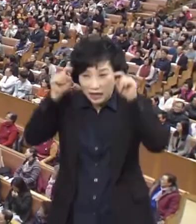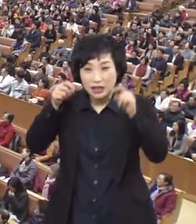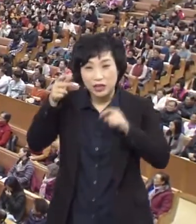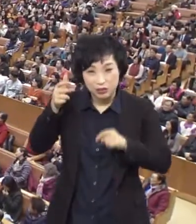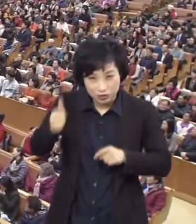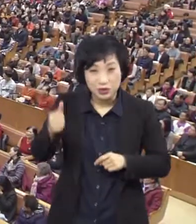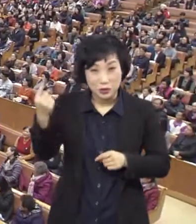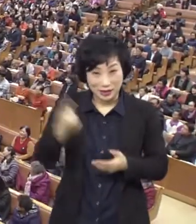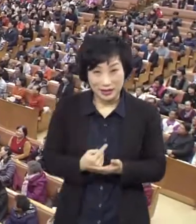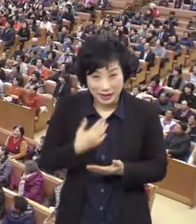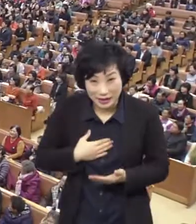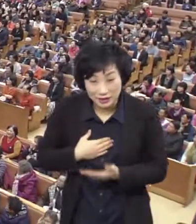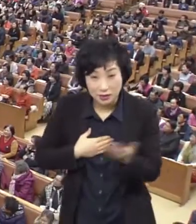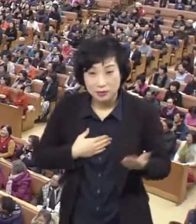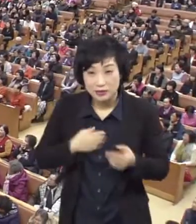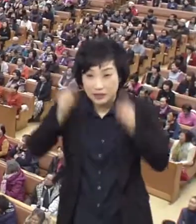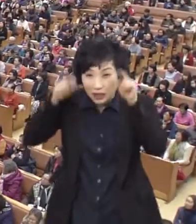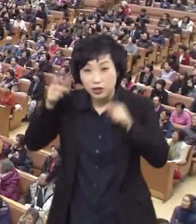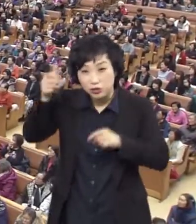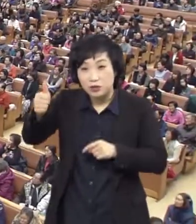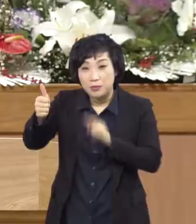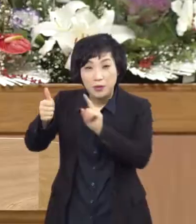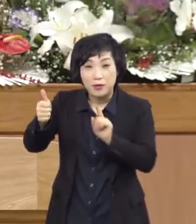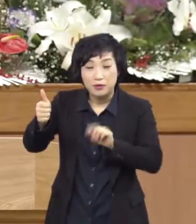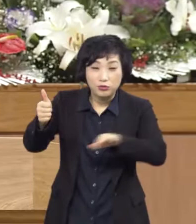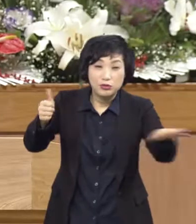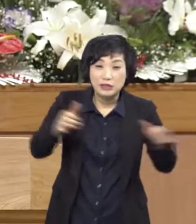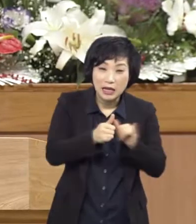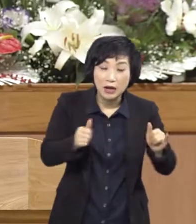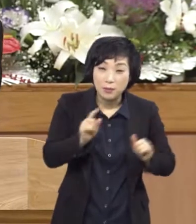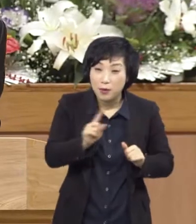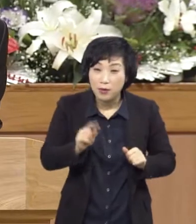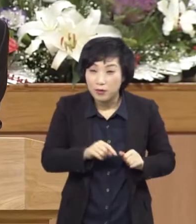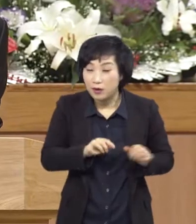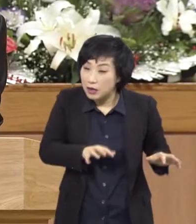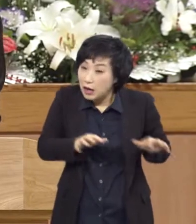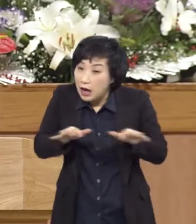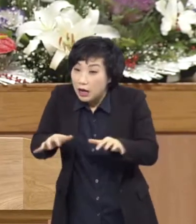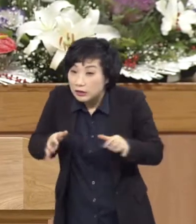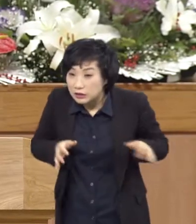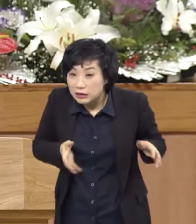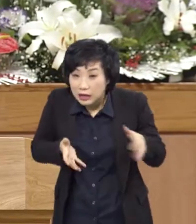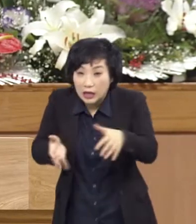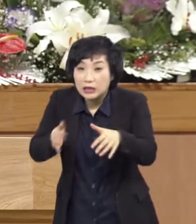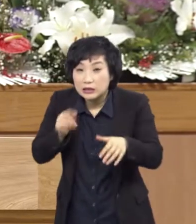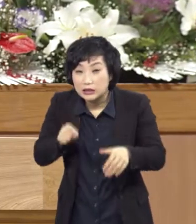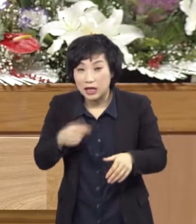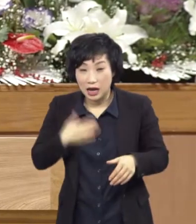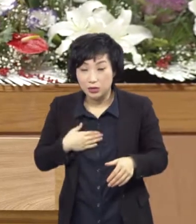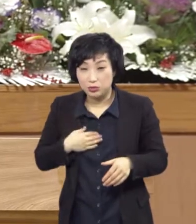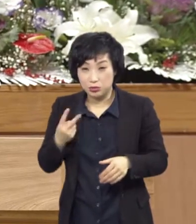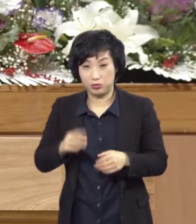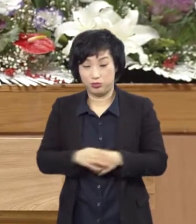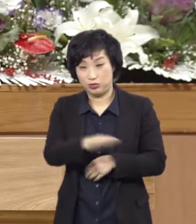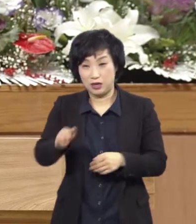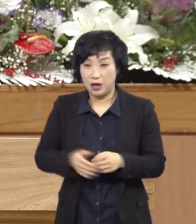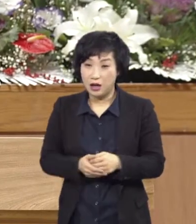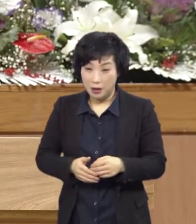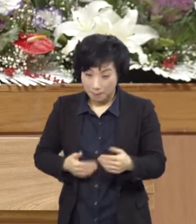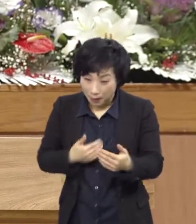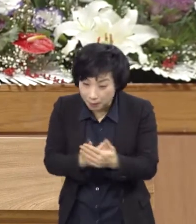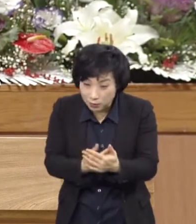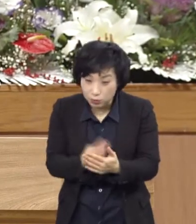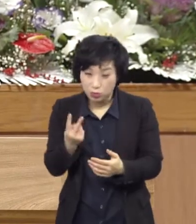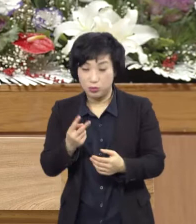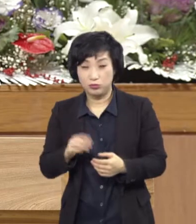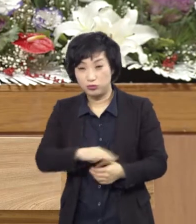목자는 양이 어디로 가야 하는지, 어떻게 해야 사는지, 어떻게 해야 죽는지, 어떻게 해야 배부른지, 어떻게 해야 물을